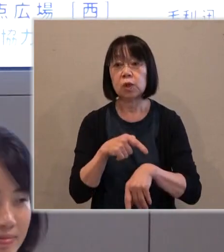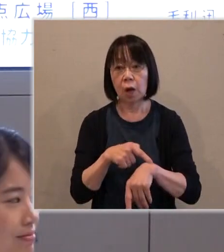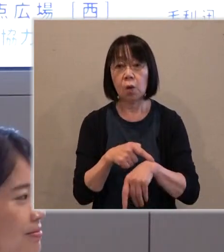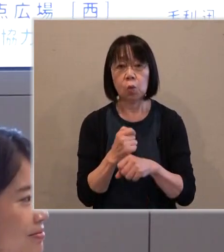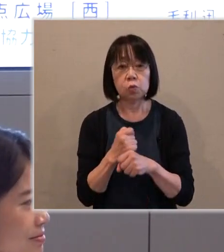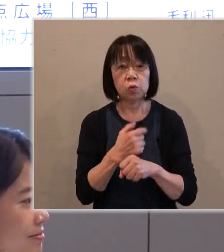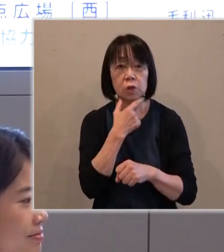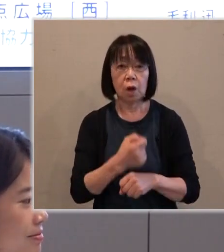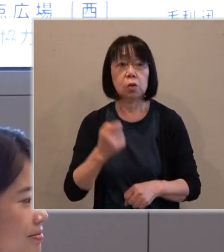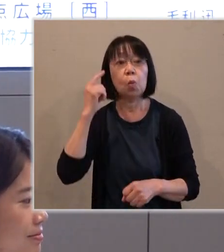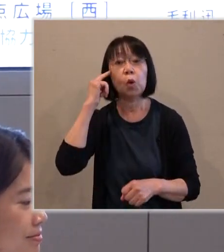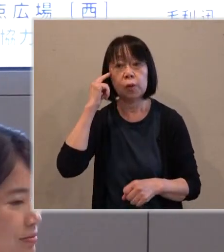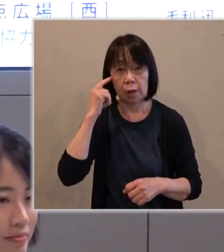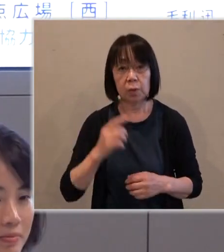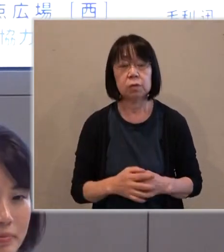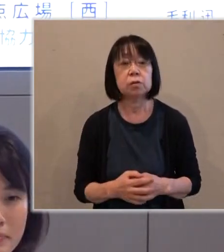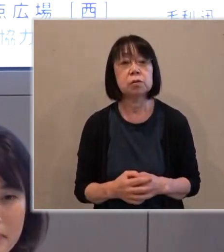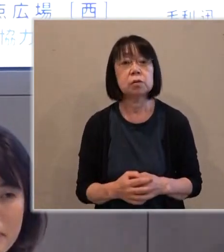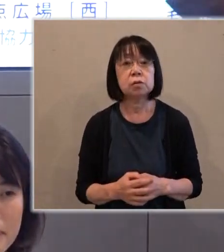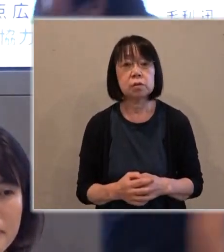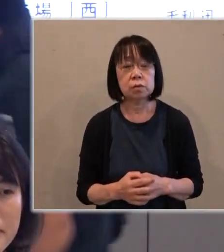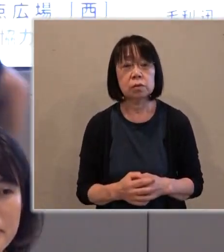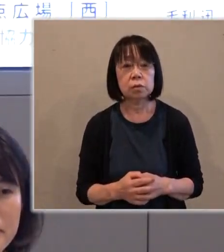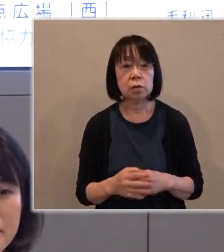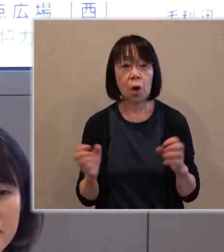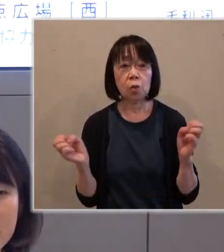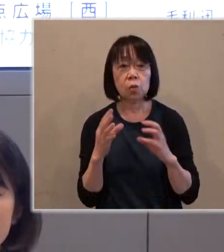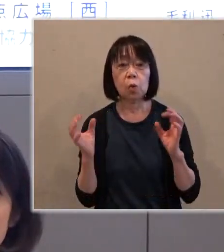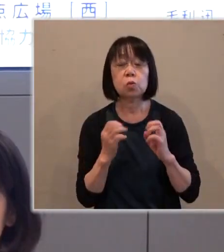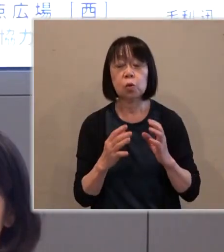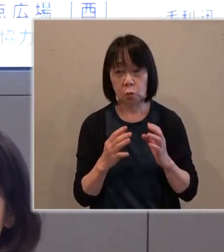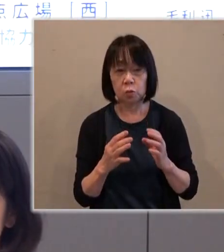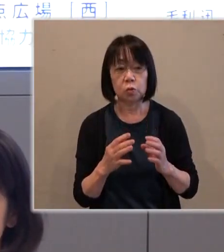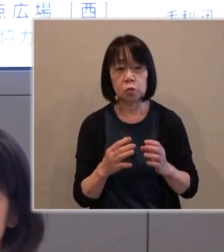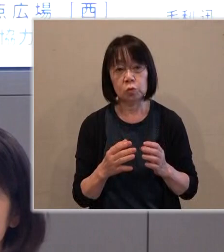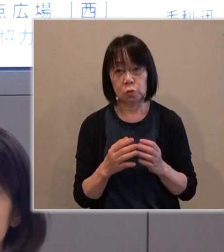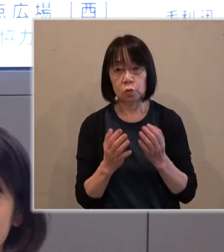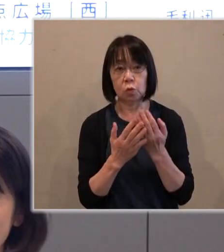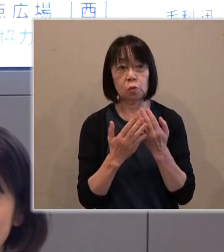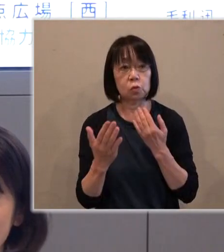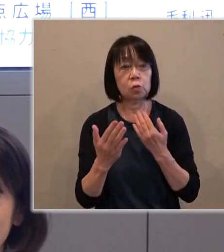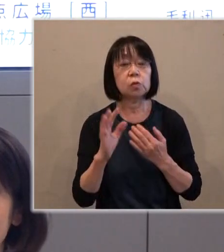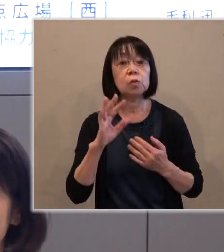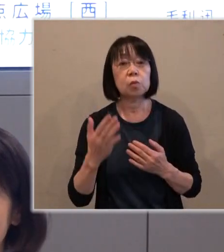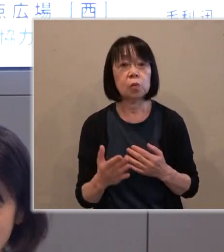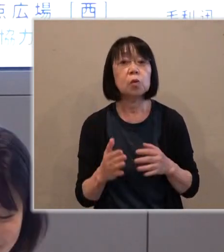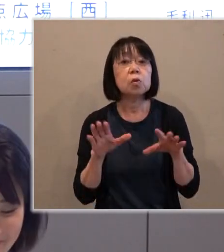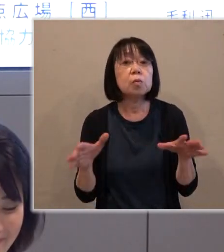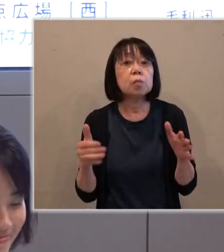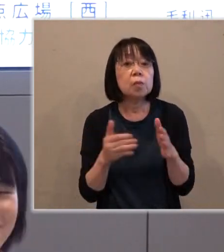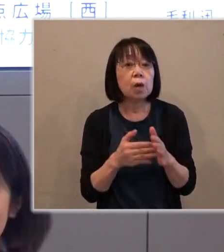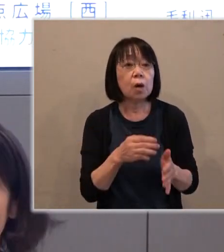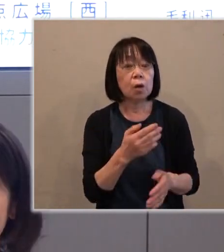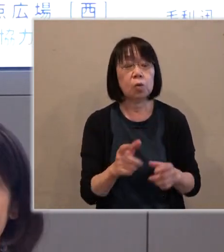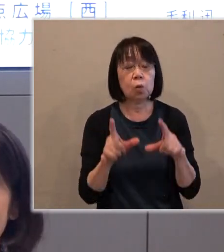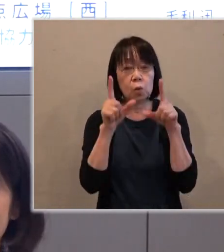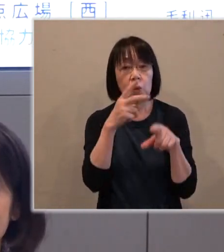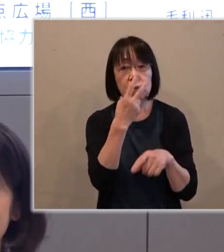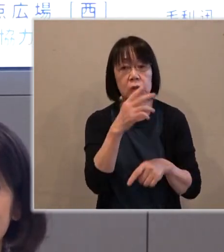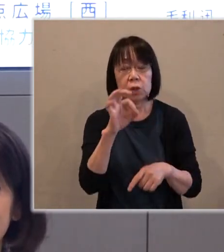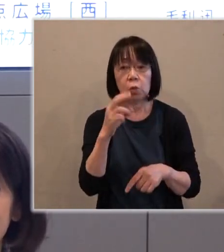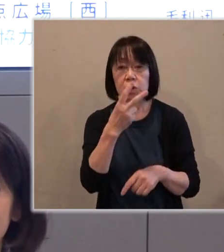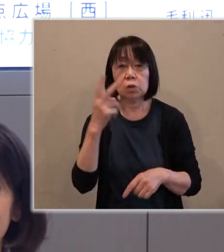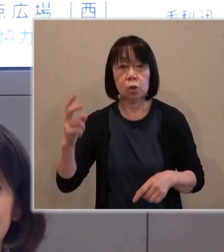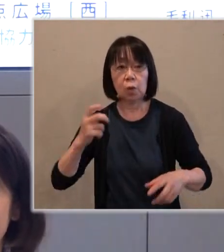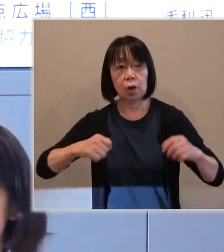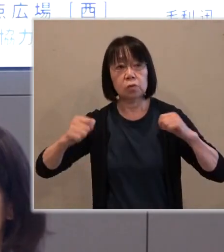というふうに思っております。トークショーなんですけれども、ここまで、東京2020で活動してきた、さまざ